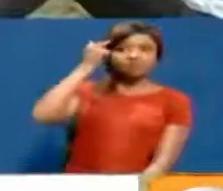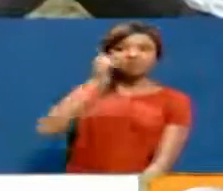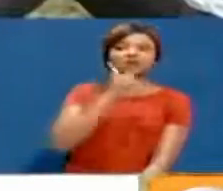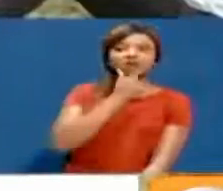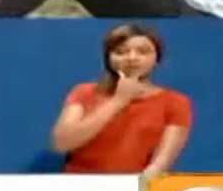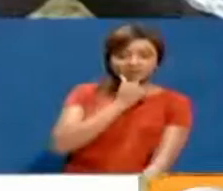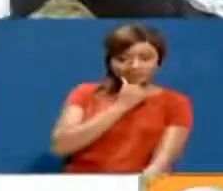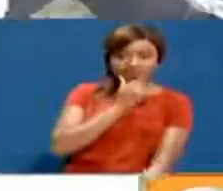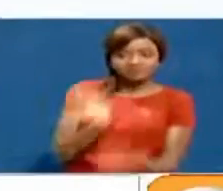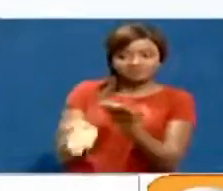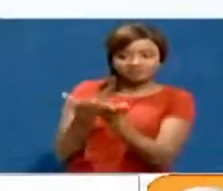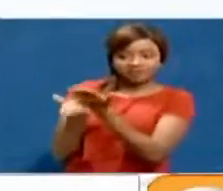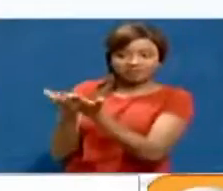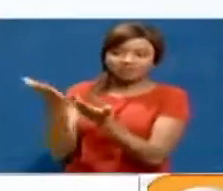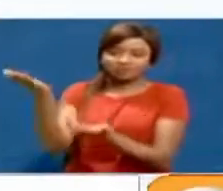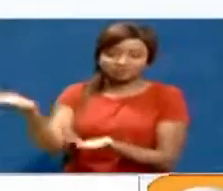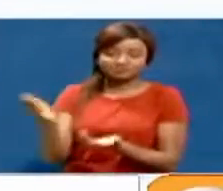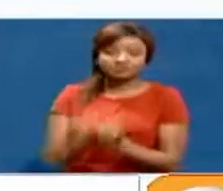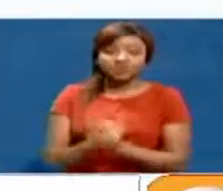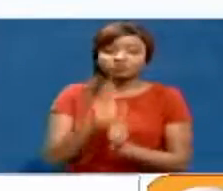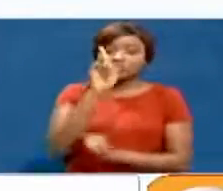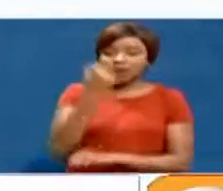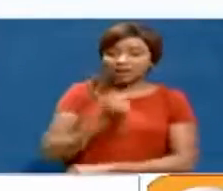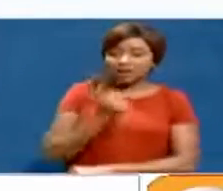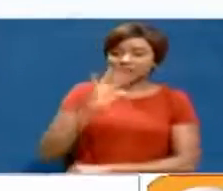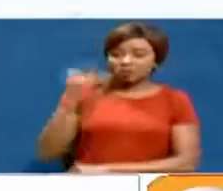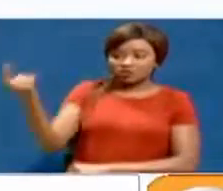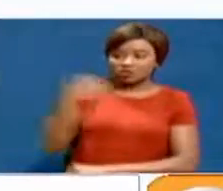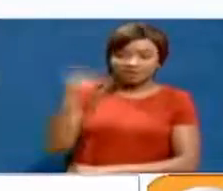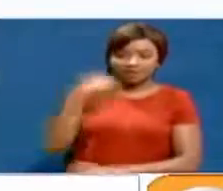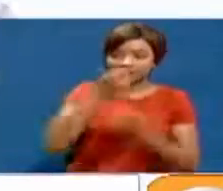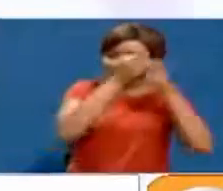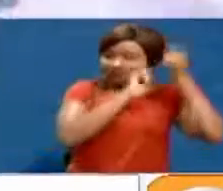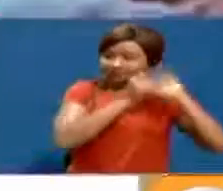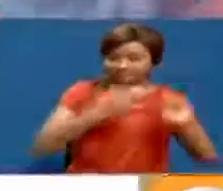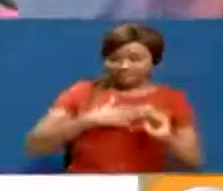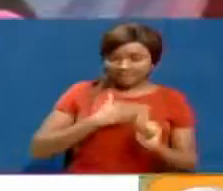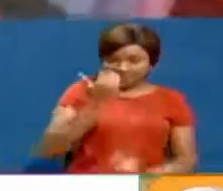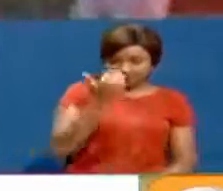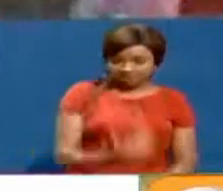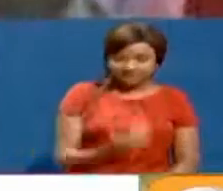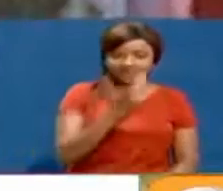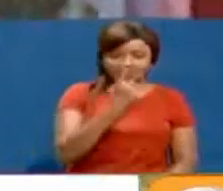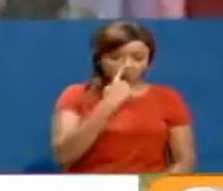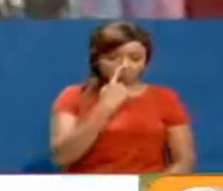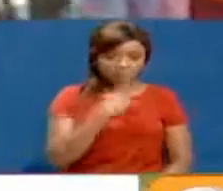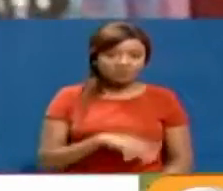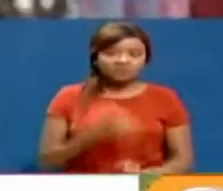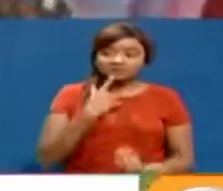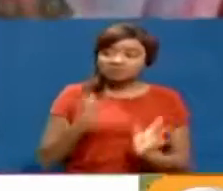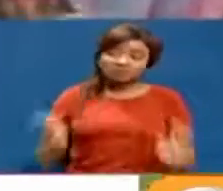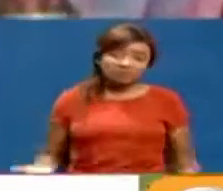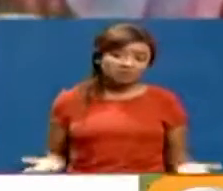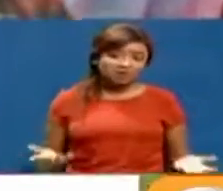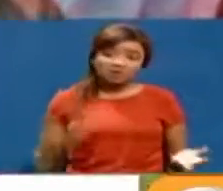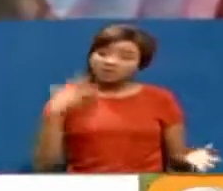ilinikujia. Hatua ya kwanza ile nilifanya, kuna ule msichana alikuwa anakuja kusonga mtoto wangu mdogo nyumbani. So yeye akaniambia saizi hana nini,